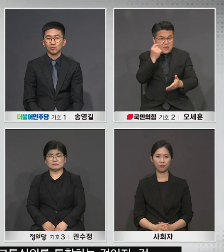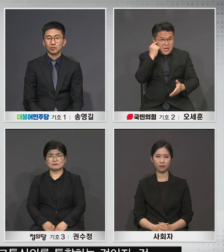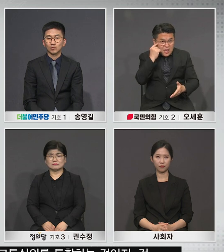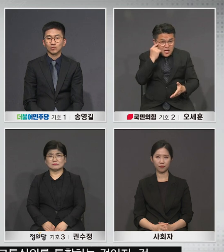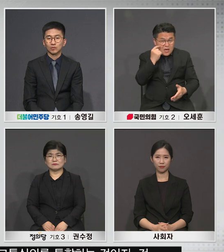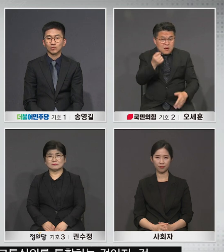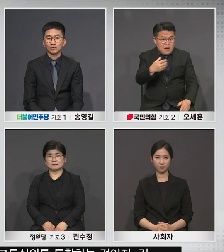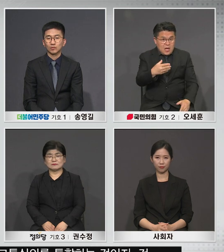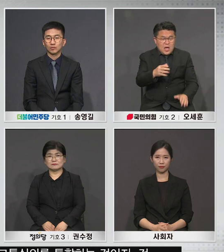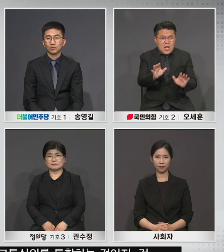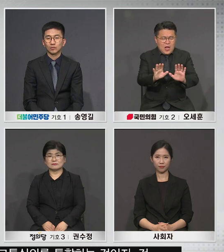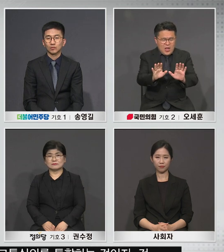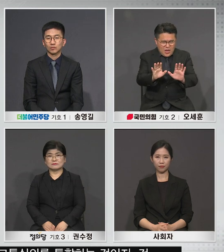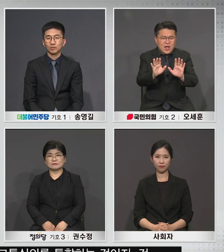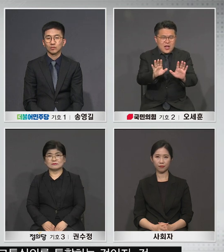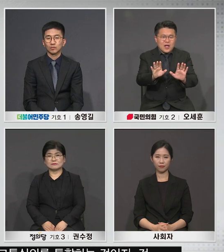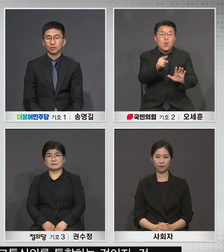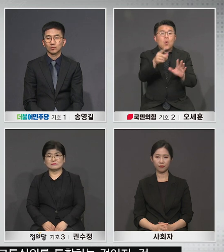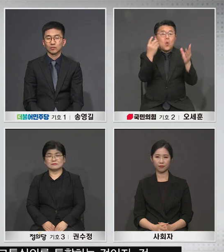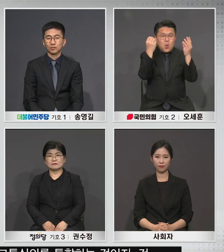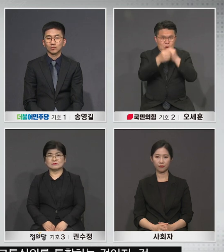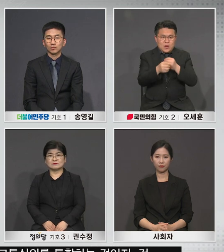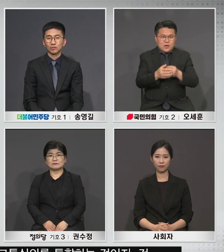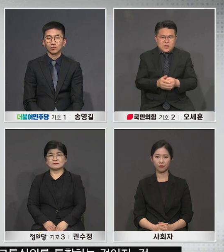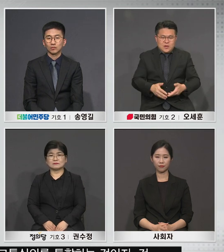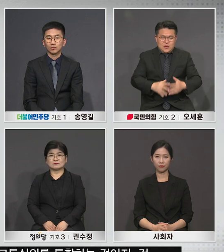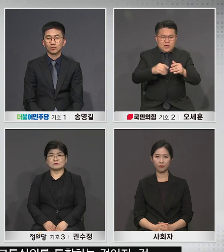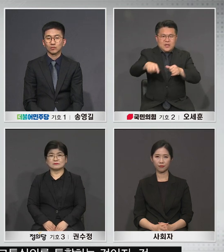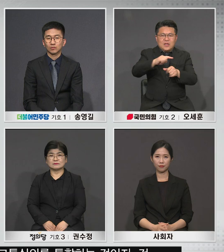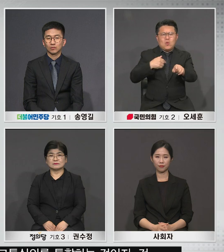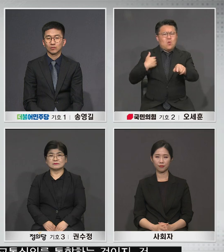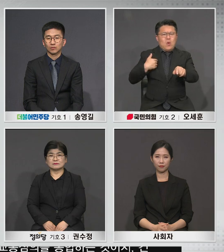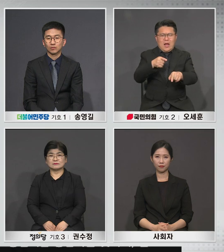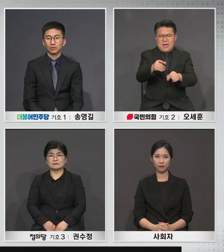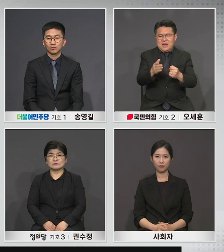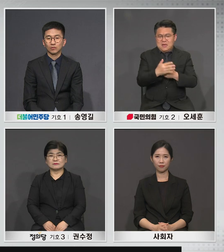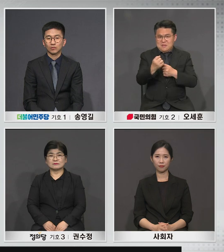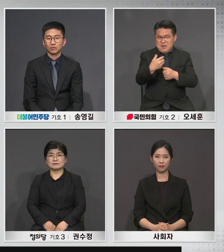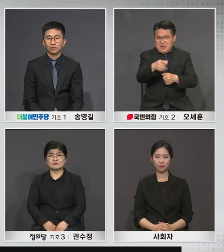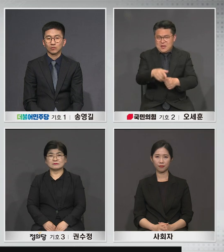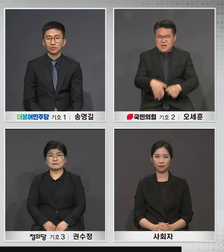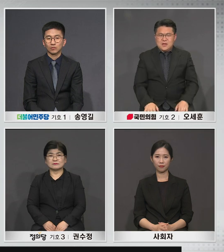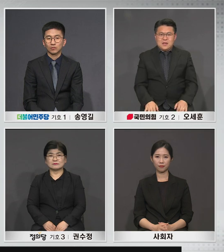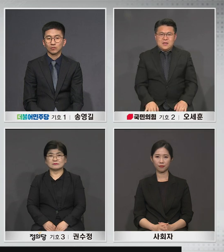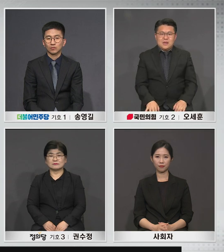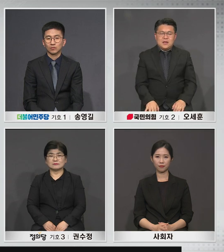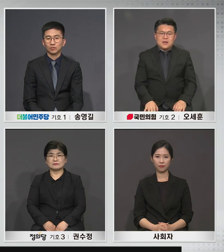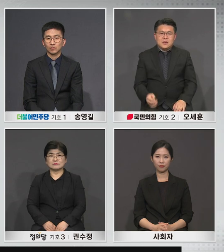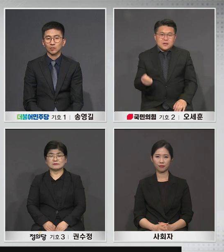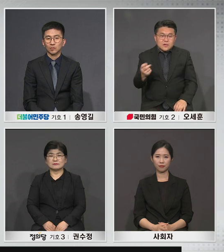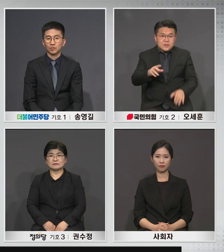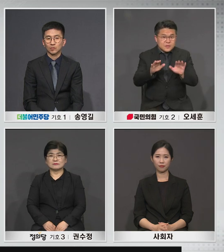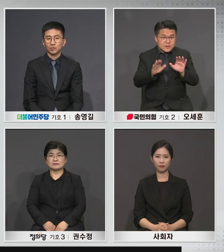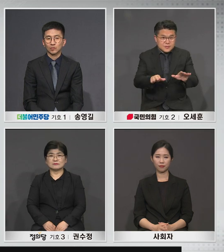생길 수 있다. 이런 지적을 하시는데 그건 건축 현실을 잘 모르셔서 지적을 하시는 것 같습니다. 아울러서 방금 전에 송영길